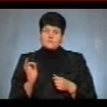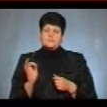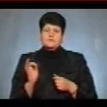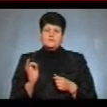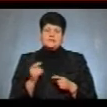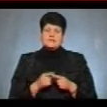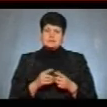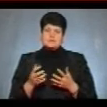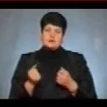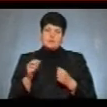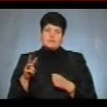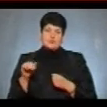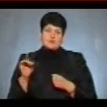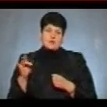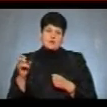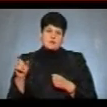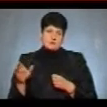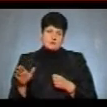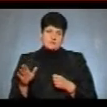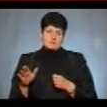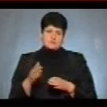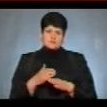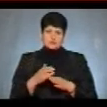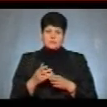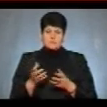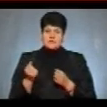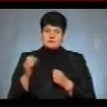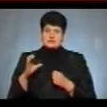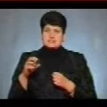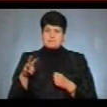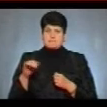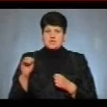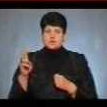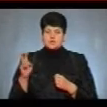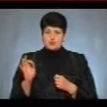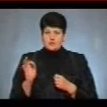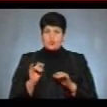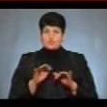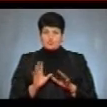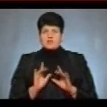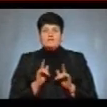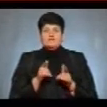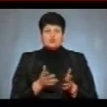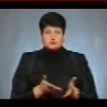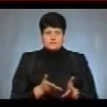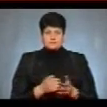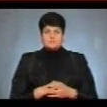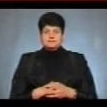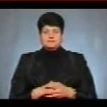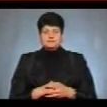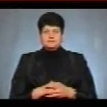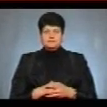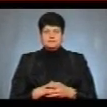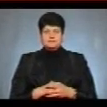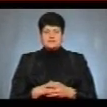це підтримує Мураєв, частково підтримує Смішко. Він і рух, і вступ. Значить, це